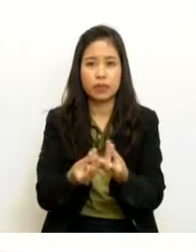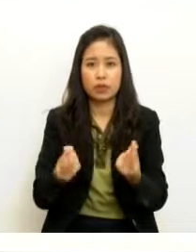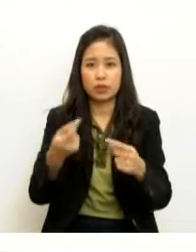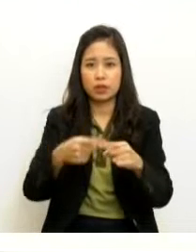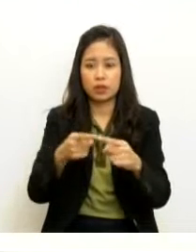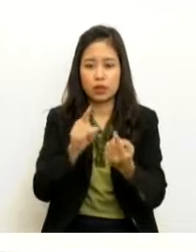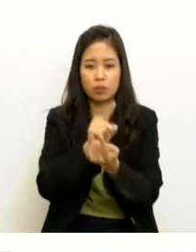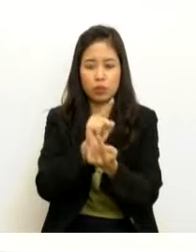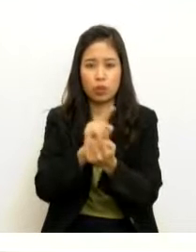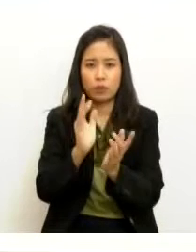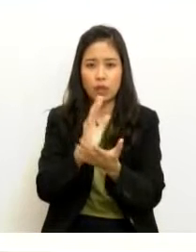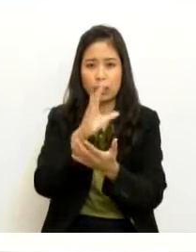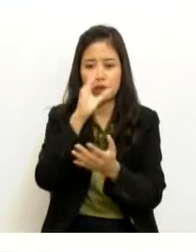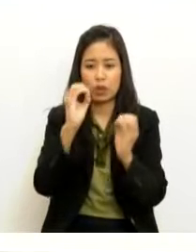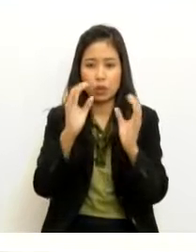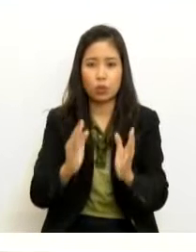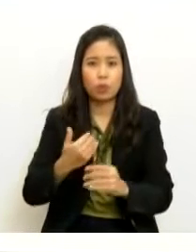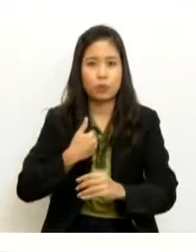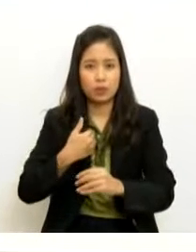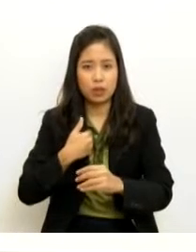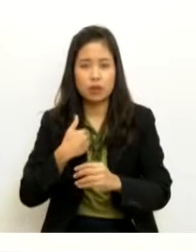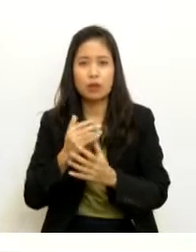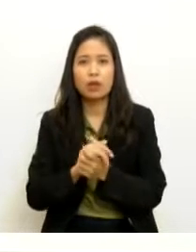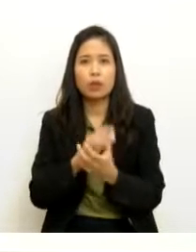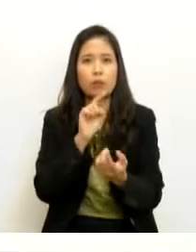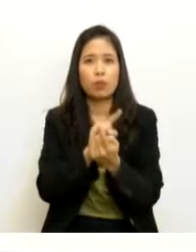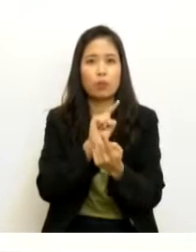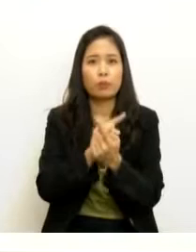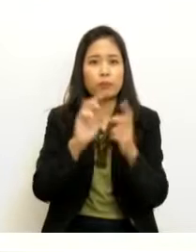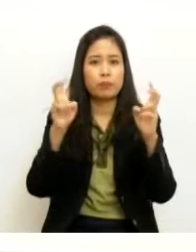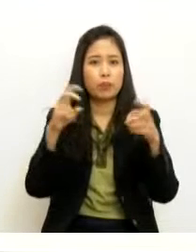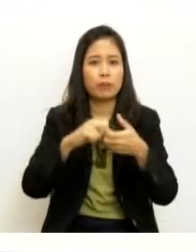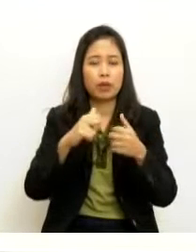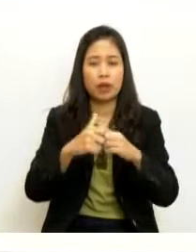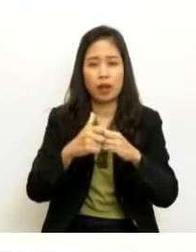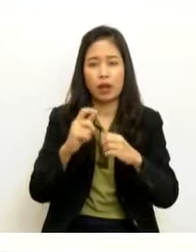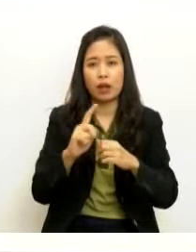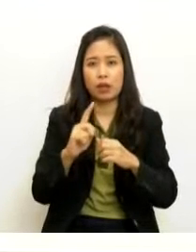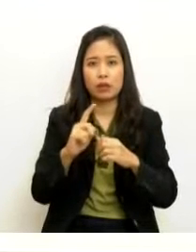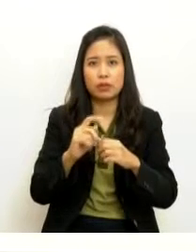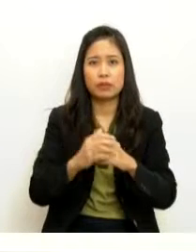นักเรียนพบปะคุณครูก็ไปพบประเด็นปัญหาหนึ่งก็คือว่า